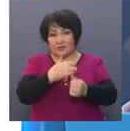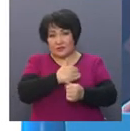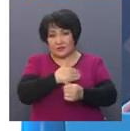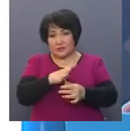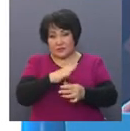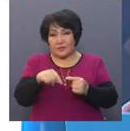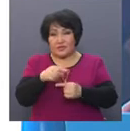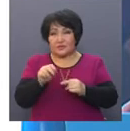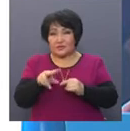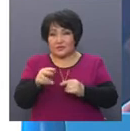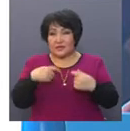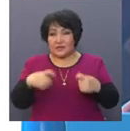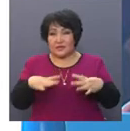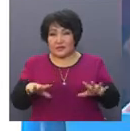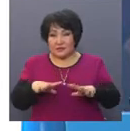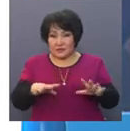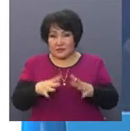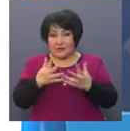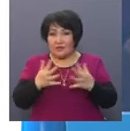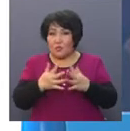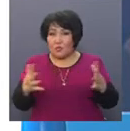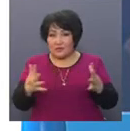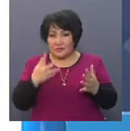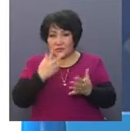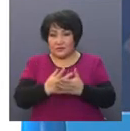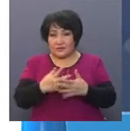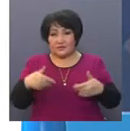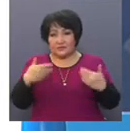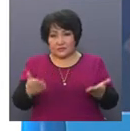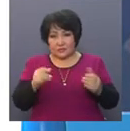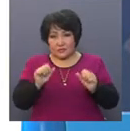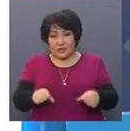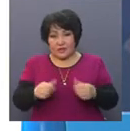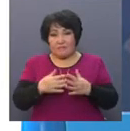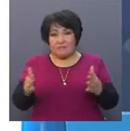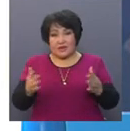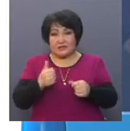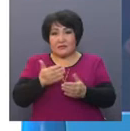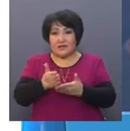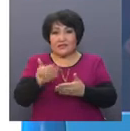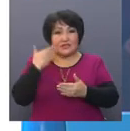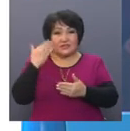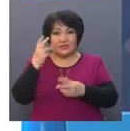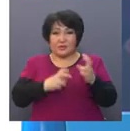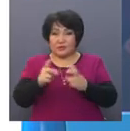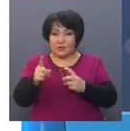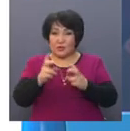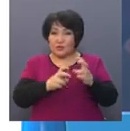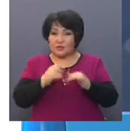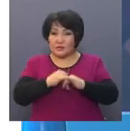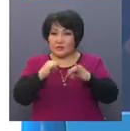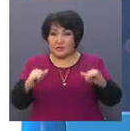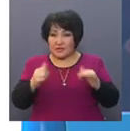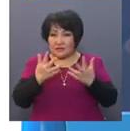нарыққа көлемді түрде тауарын ұсынуға мүмкіндік туады. Басты бағыт жеңіл өнеркәсіпте. Олардың өндіріс көлемі артса, сұранысы